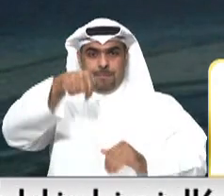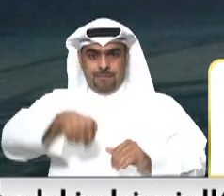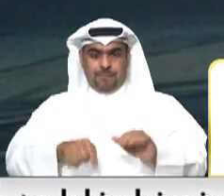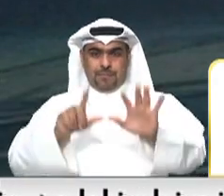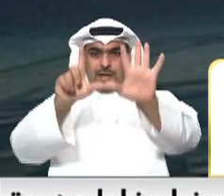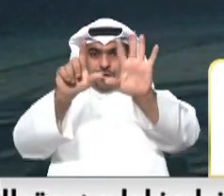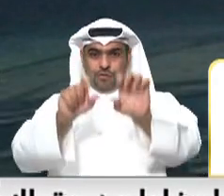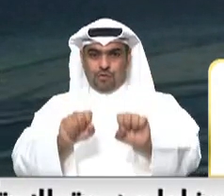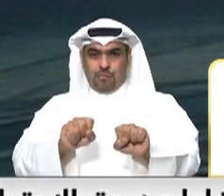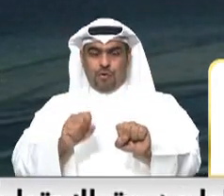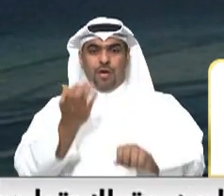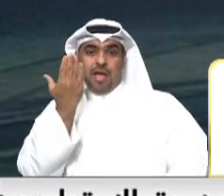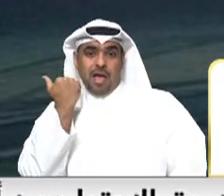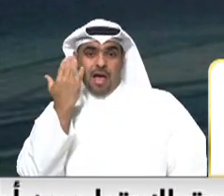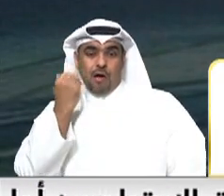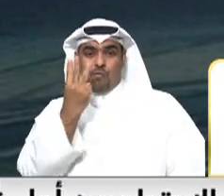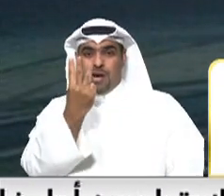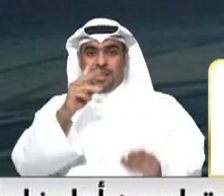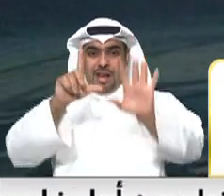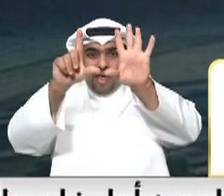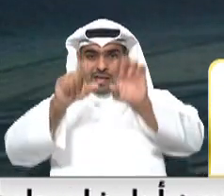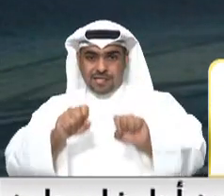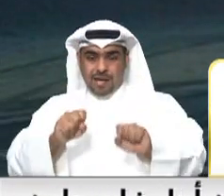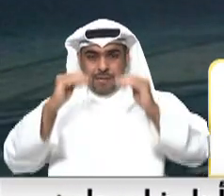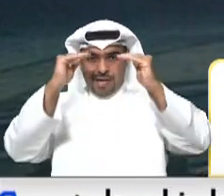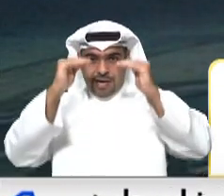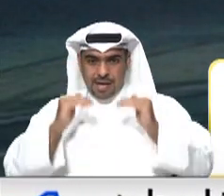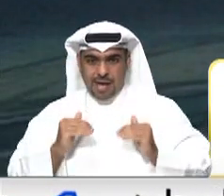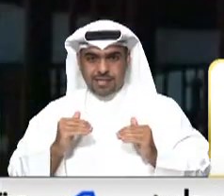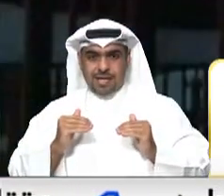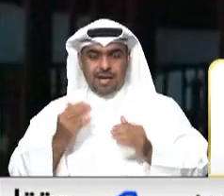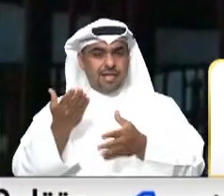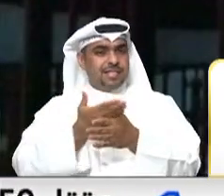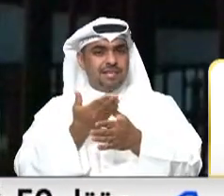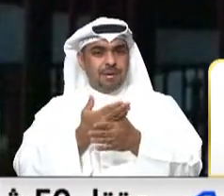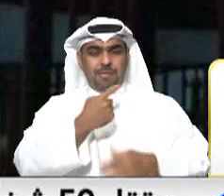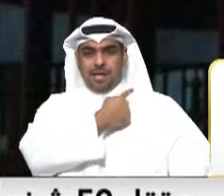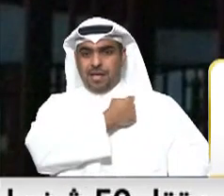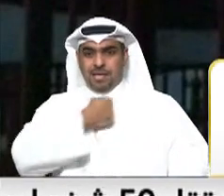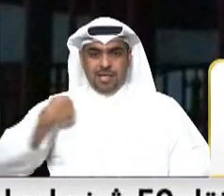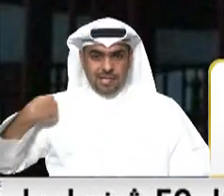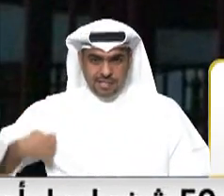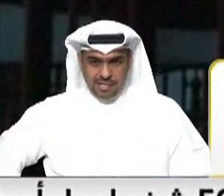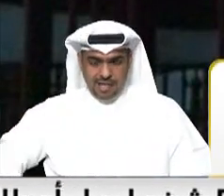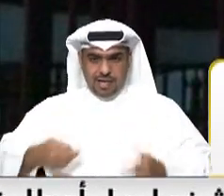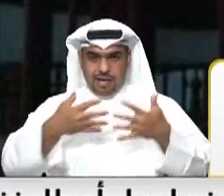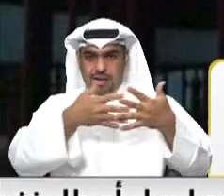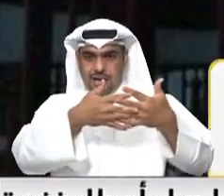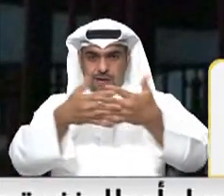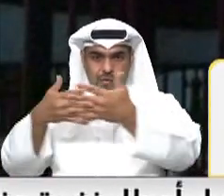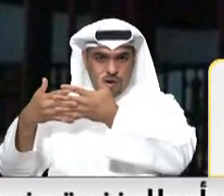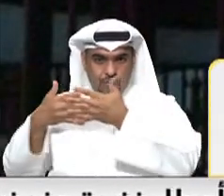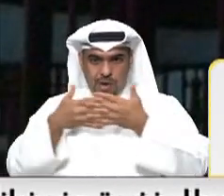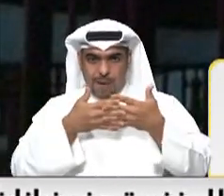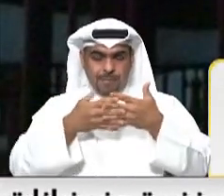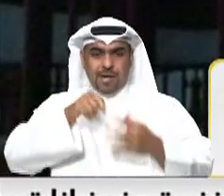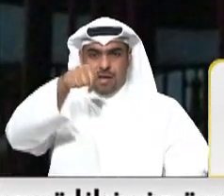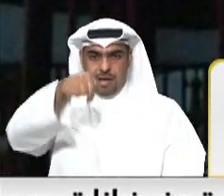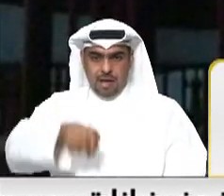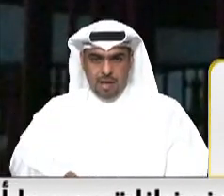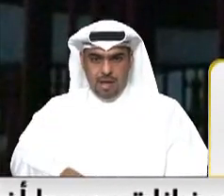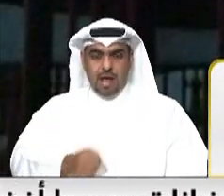ثلاثة أسابيع بدعم من المؤشرات الاقتصادية من أكبر مستهلكين النفط في العالم وهما الصين والولايات